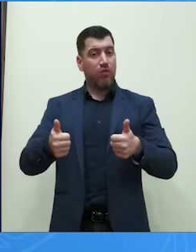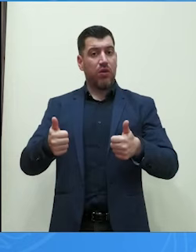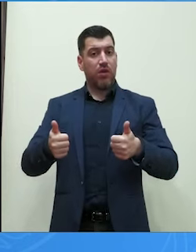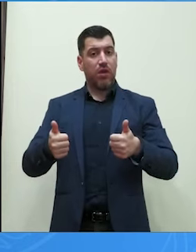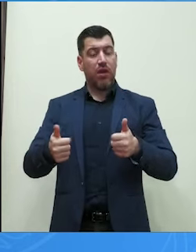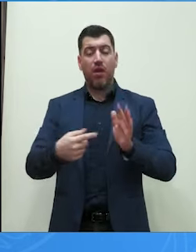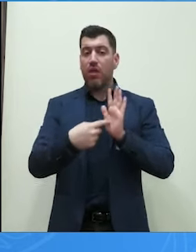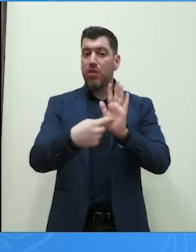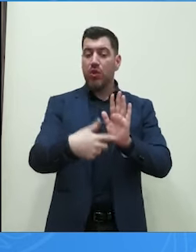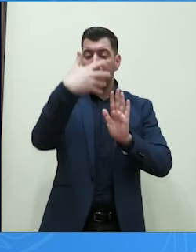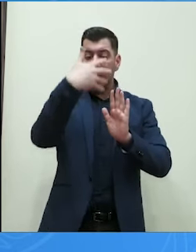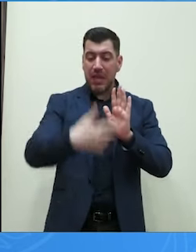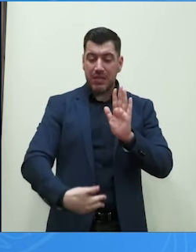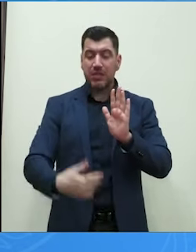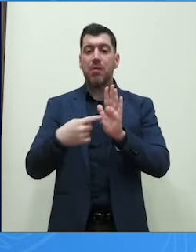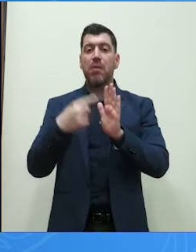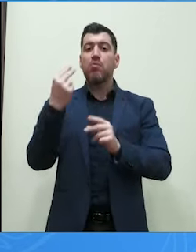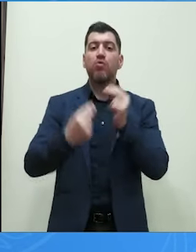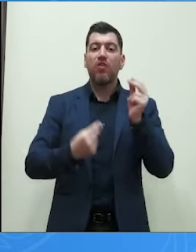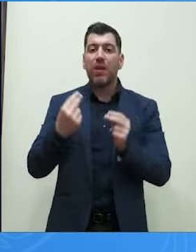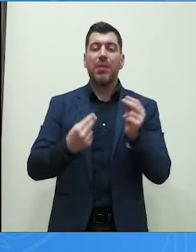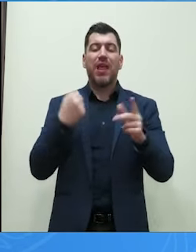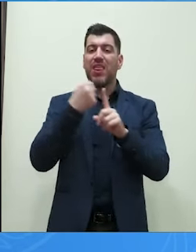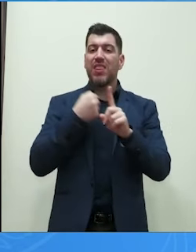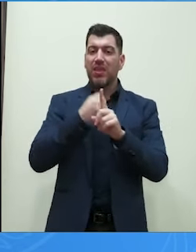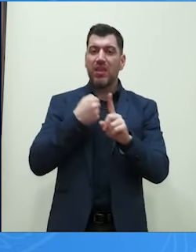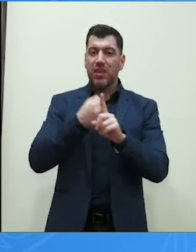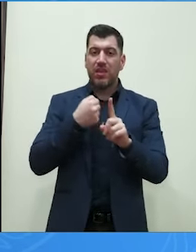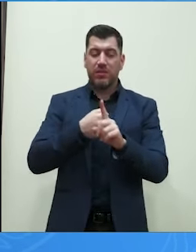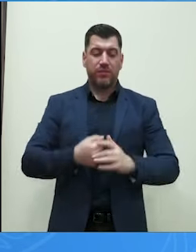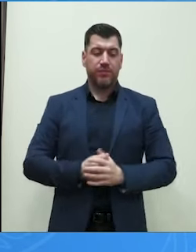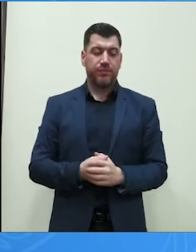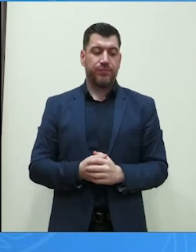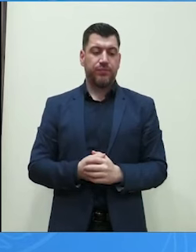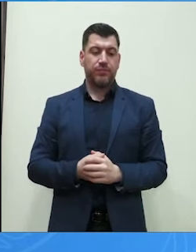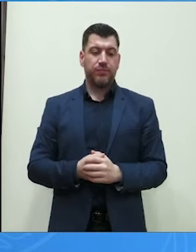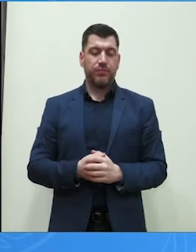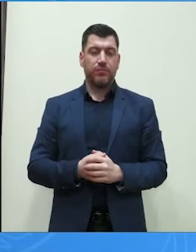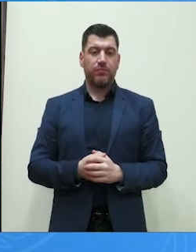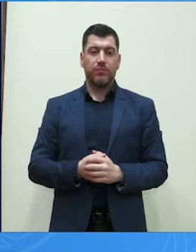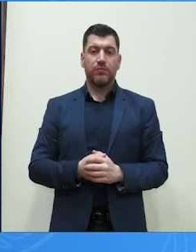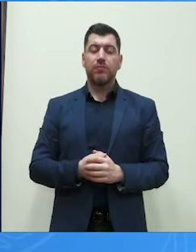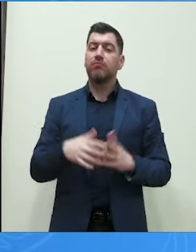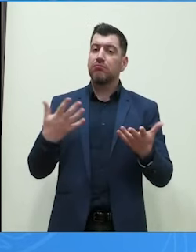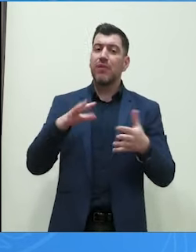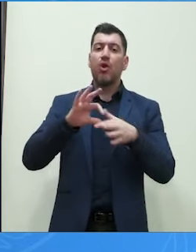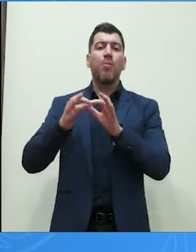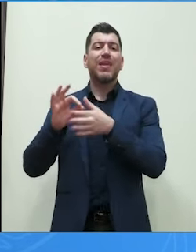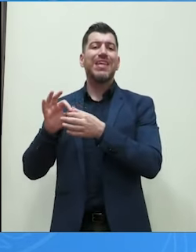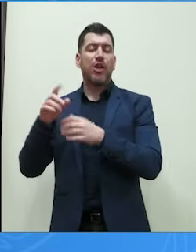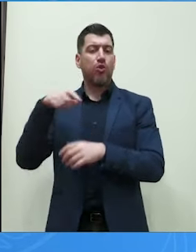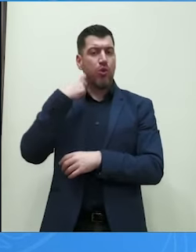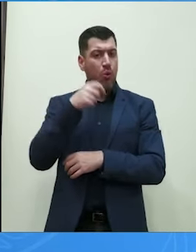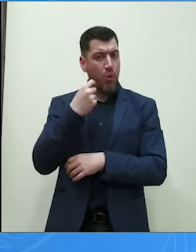ενδεικτική λίστα με προβλήματα και διεκδικήσεις ως συνέχεια, αν θέλετε, και μιας αναλυτικής παρέμβασης που έκαναν οι ενώσεις γονέων τον Νοέμβρη στο Δημοτικό